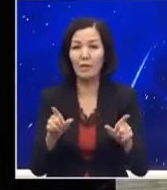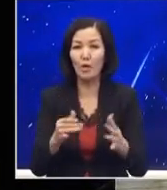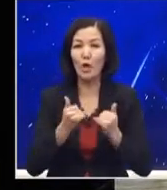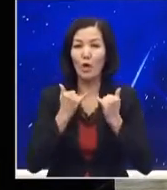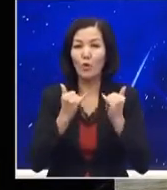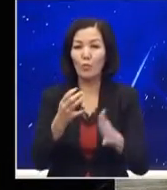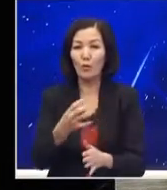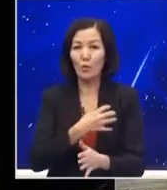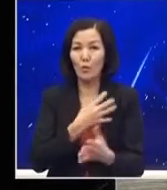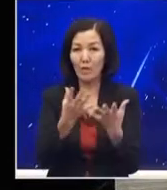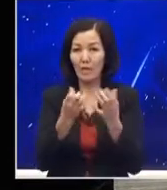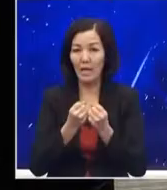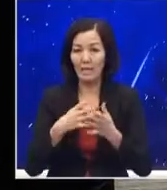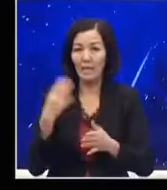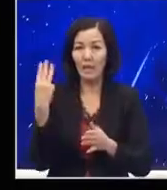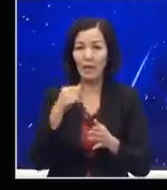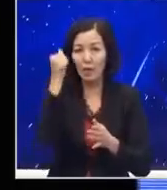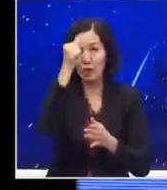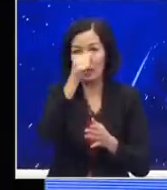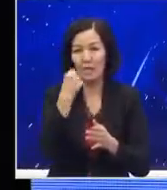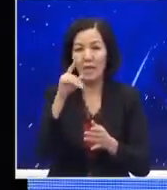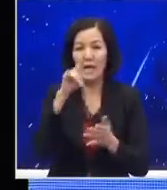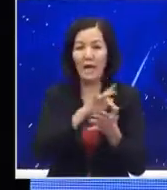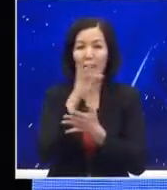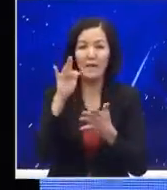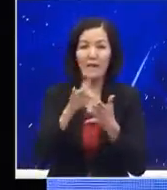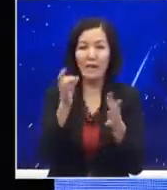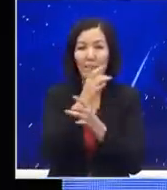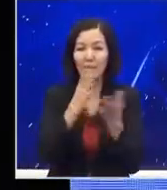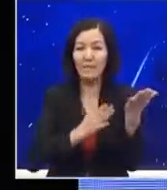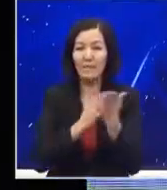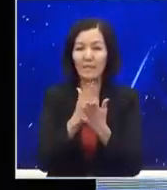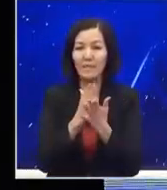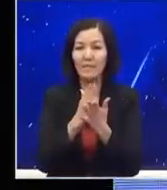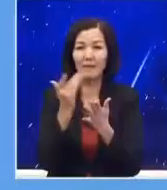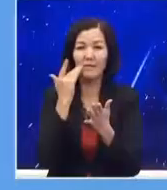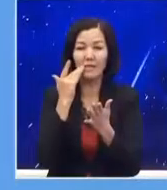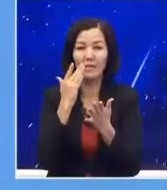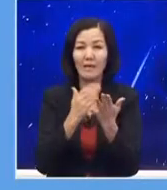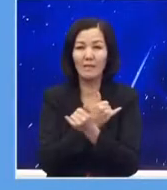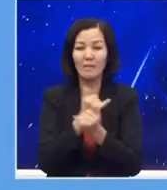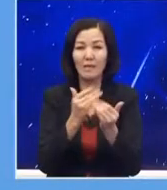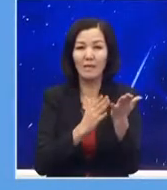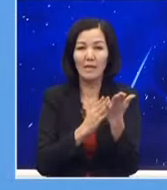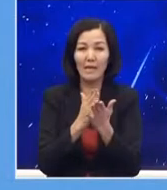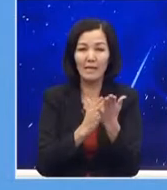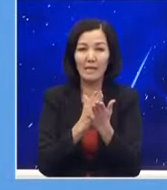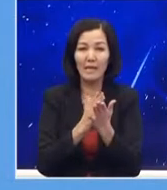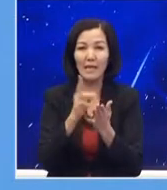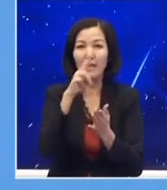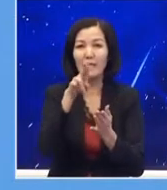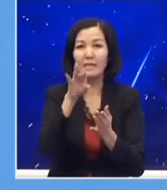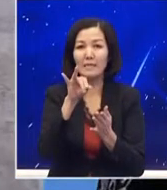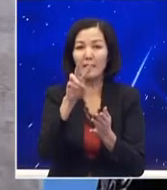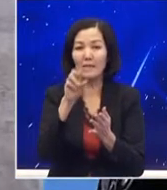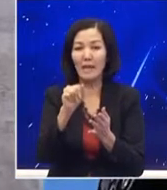орденінің егерлері. Қатарында 40 жылдан аса қаладағы мәдениет саласында үздіксіз қызмет қылған еңбек ардагері Дина Нұрғалиева